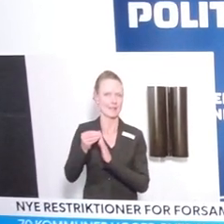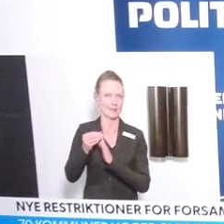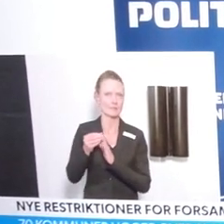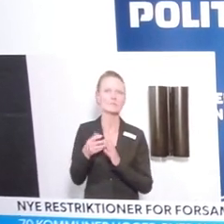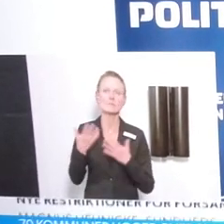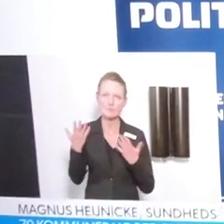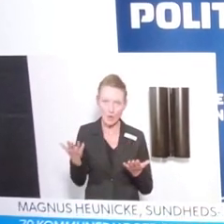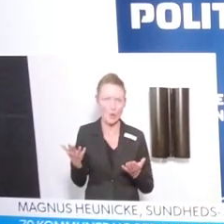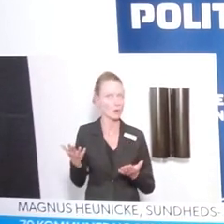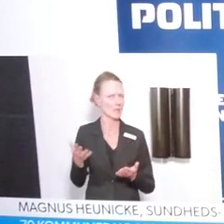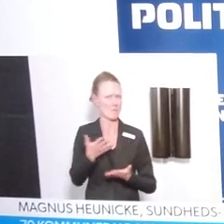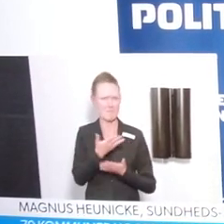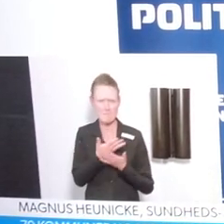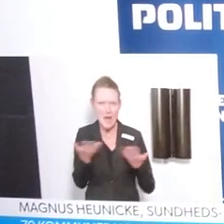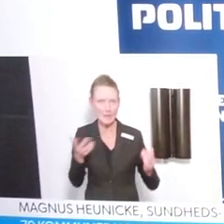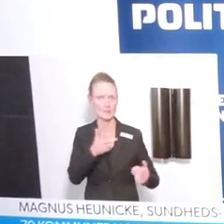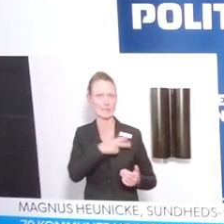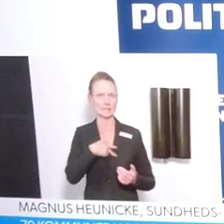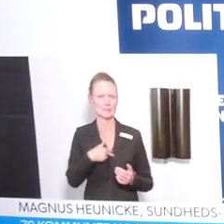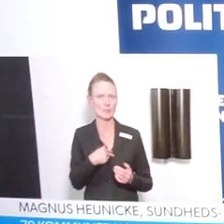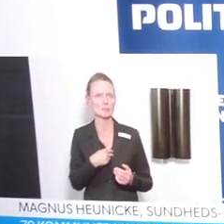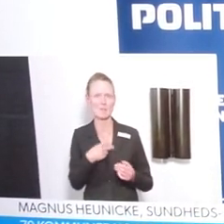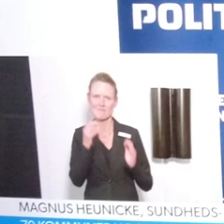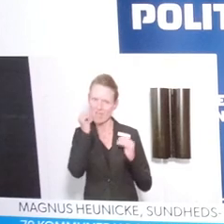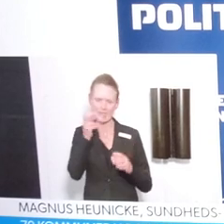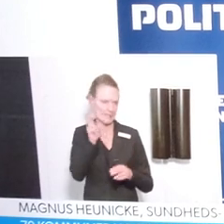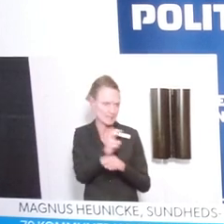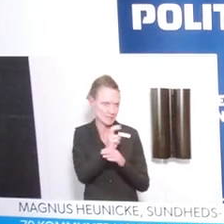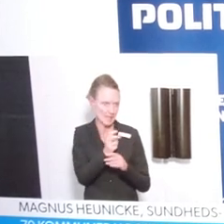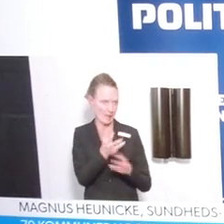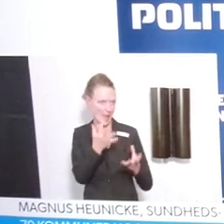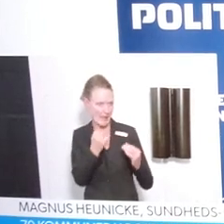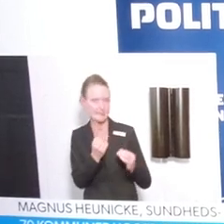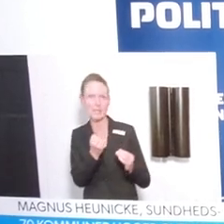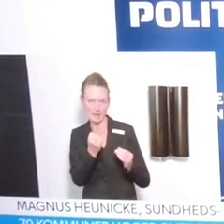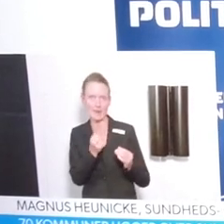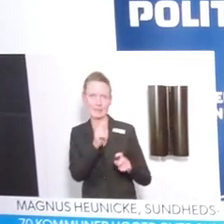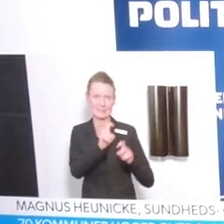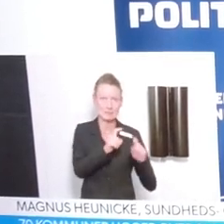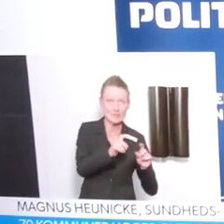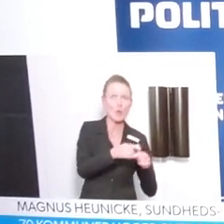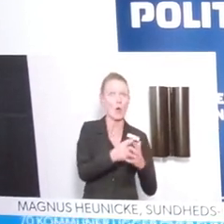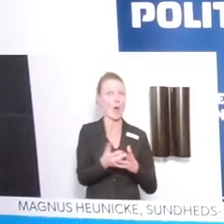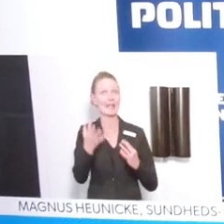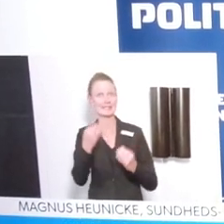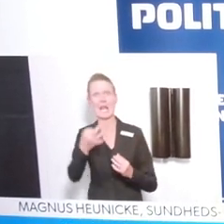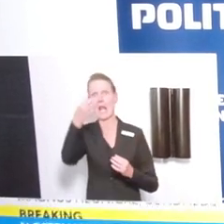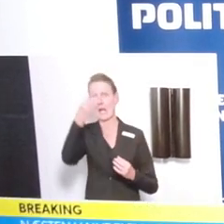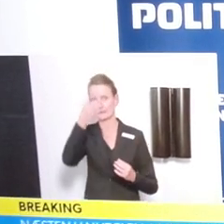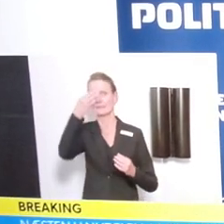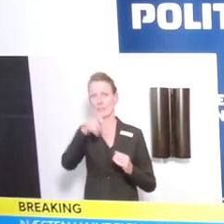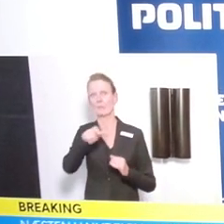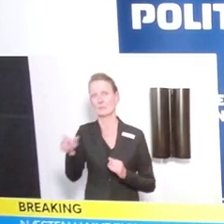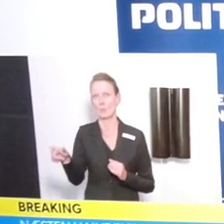tallene hver dag for antal smittede, men jo også antal testede hver dag, så kan man kunne se, at vi uge for